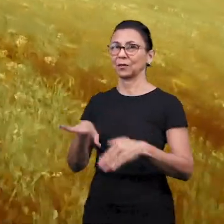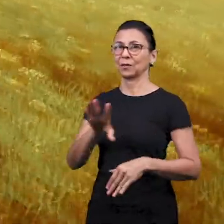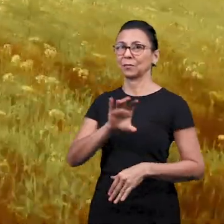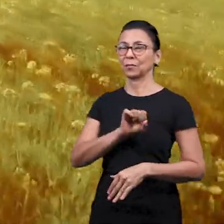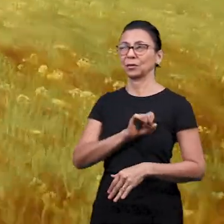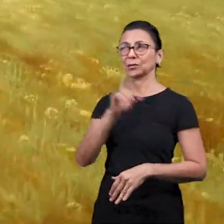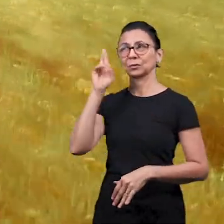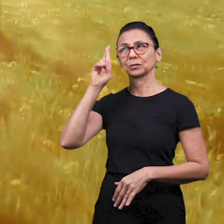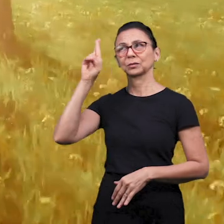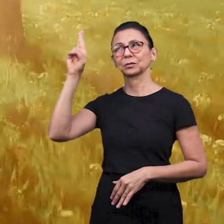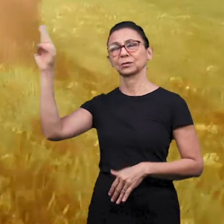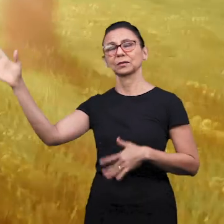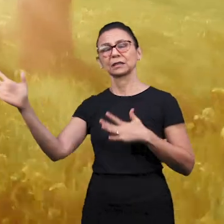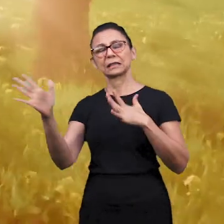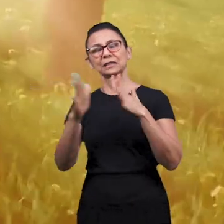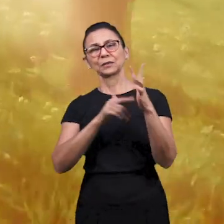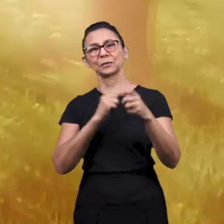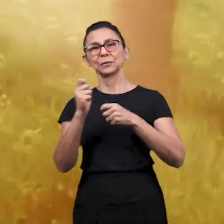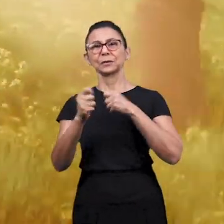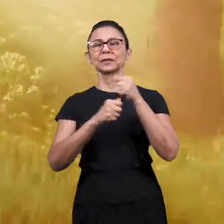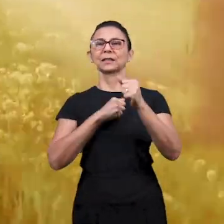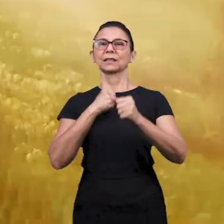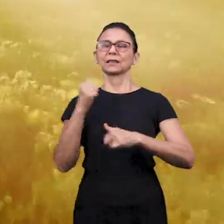Аллилуйя! О, слава! Аллилуйя!